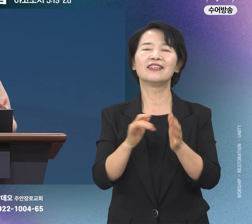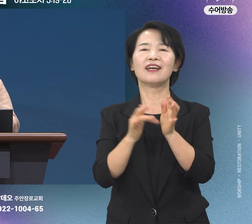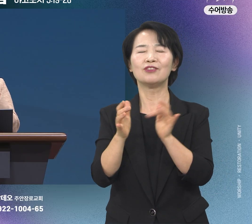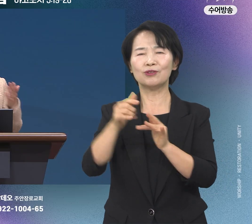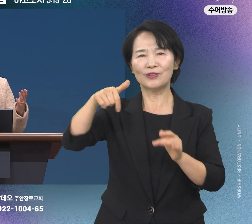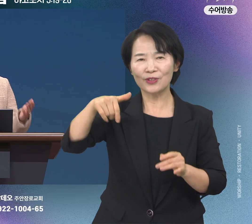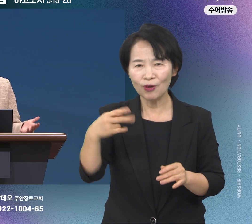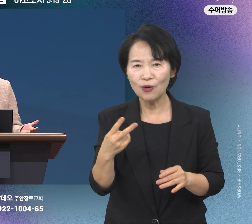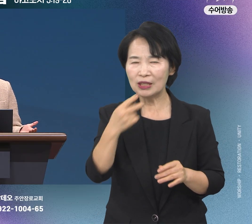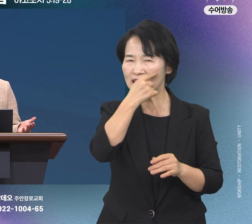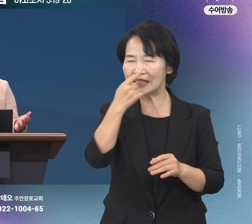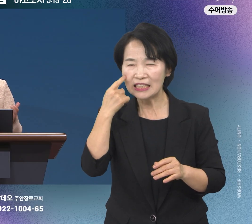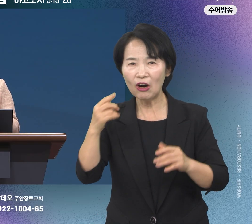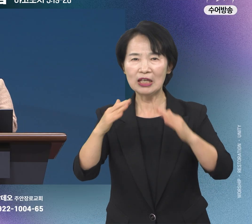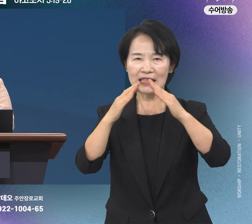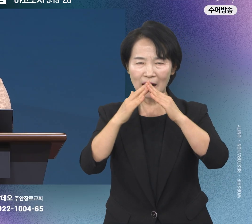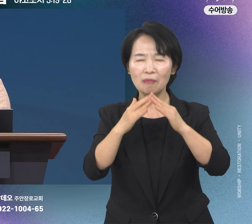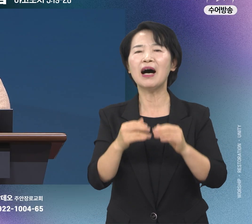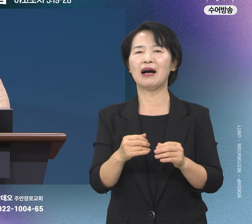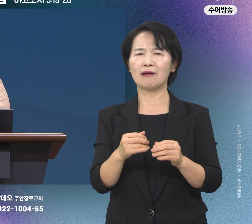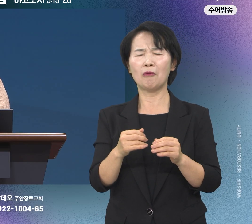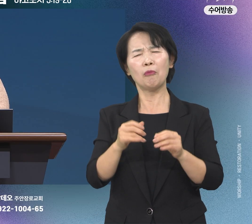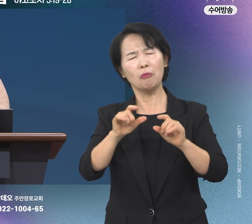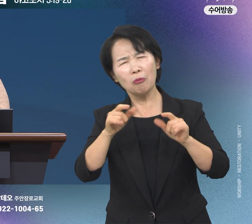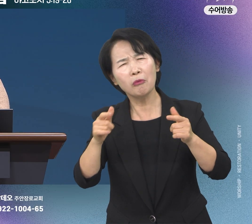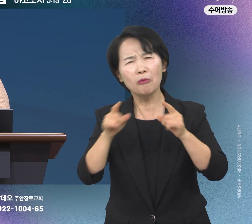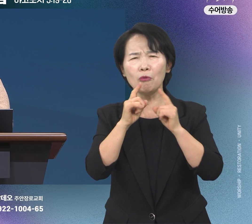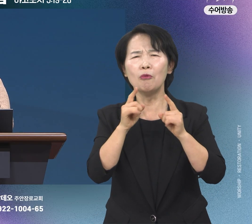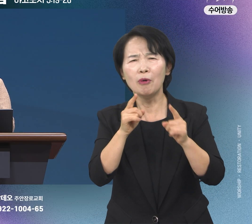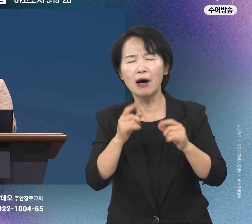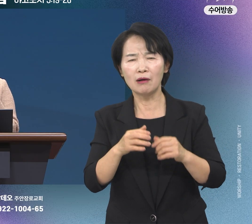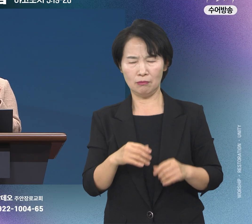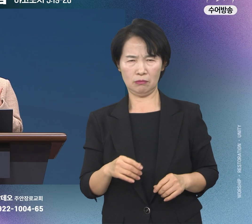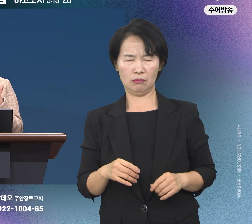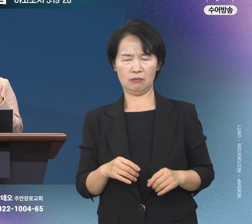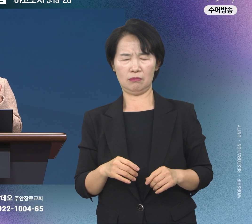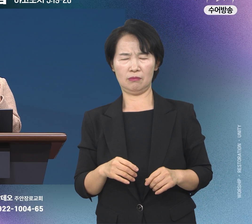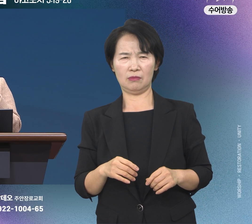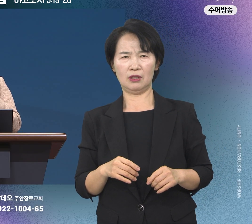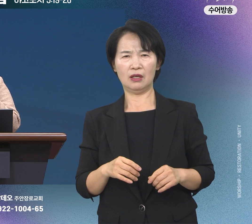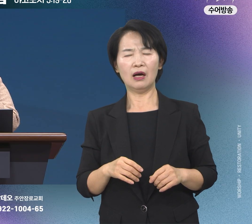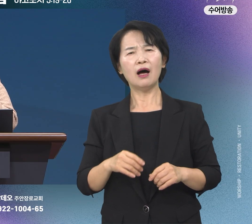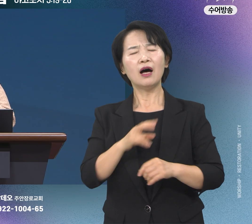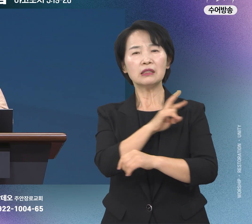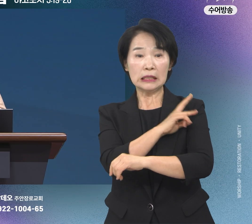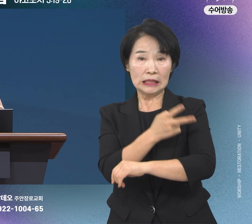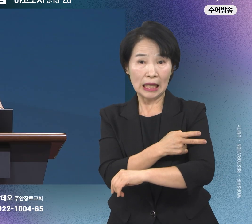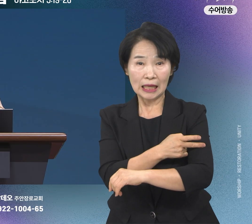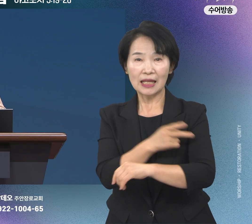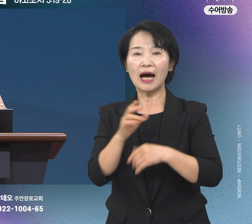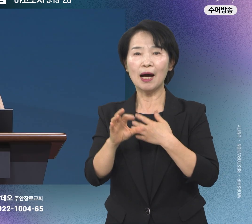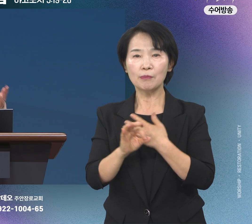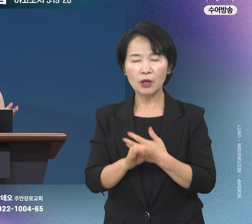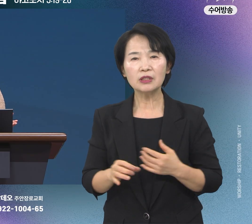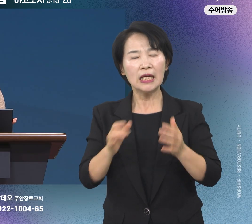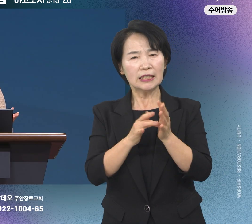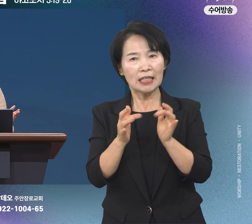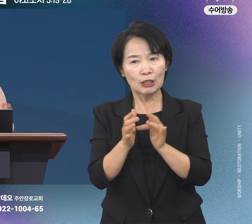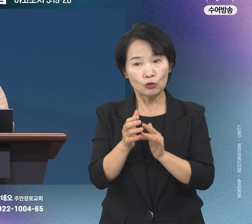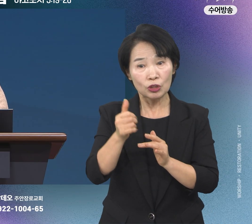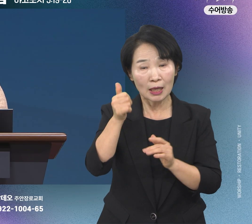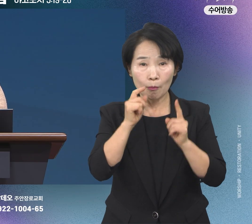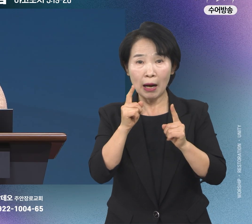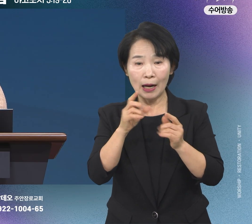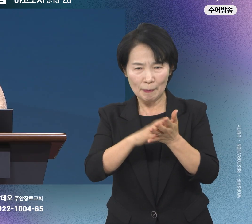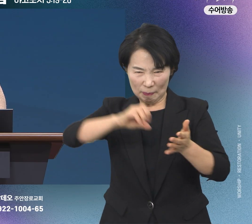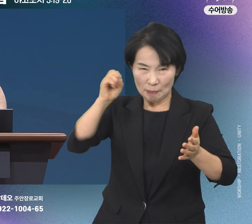우리는 예수님을 믿는 사람들이에요. 하는데 저는 뭔가 이단이라고 하면 예수님이라는 이야기도 안 할 것